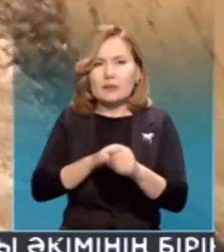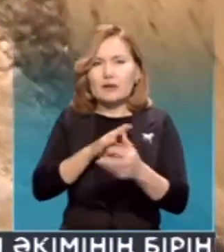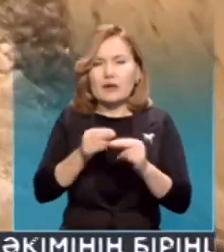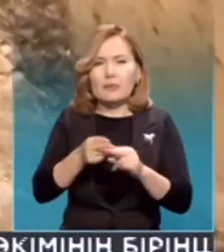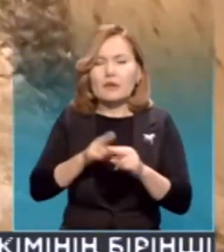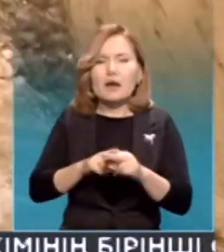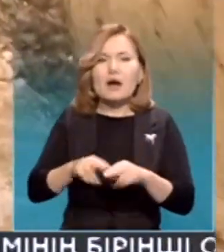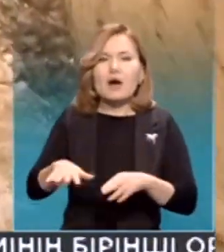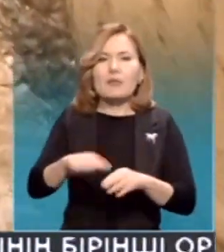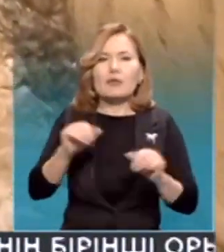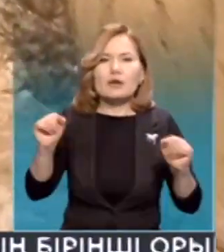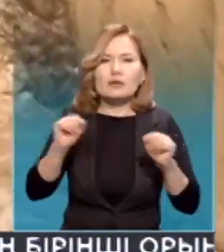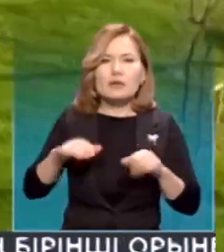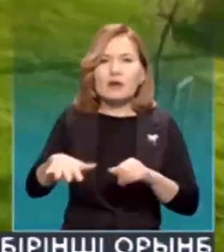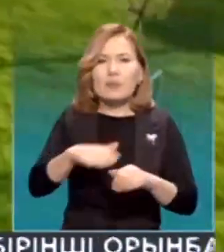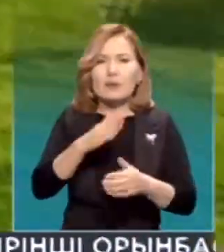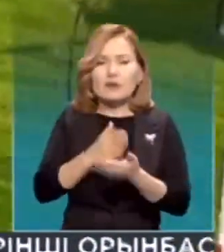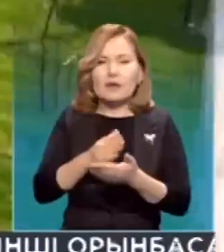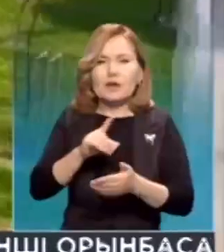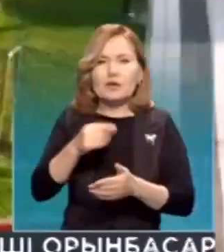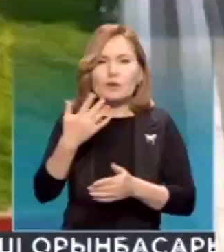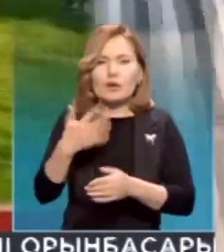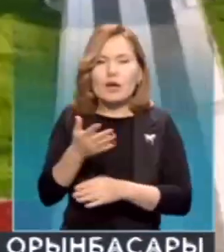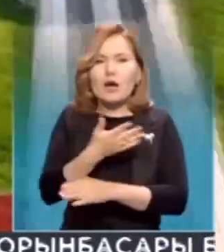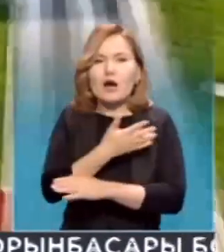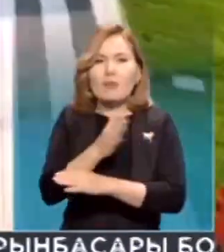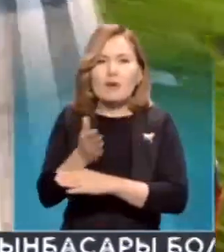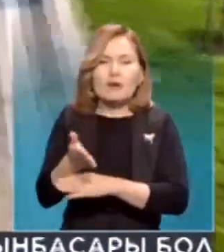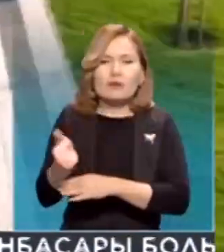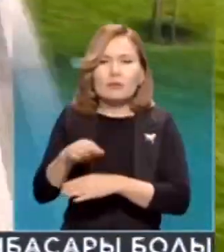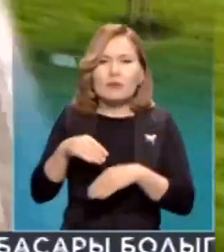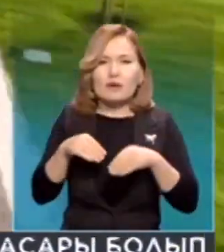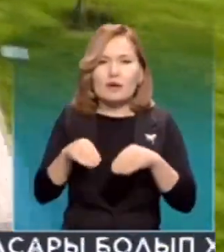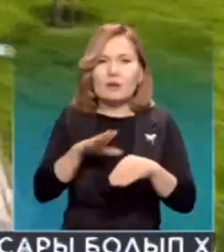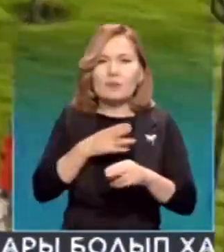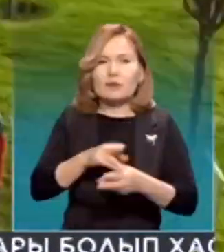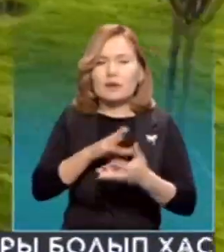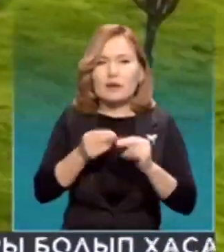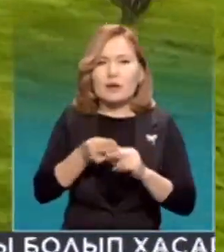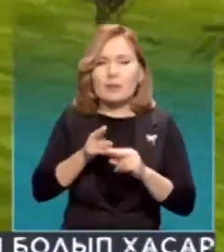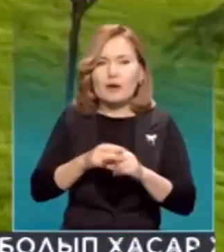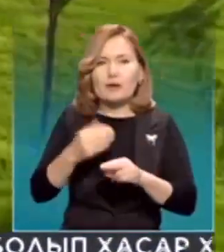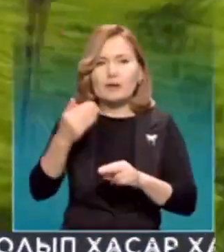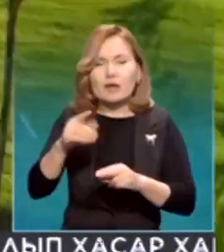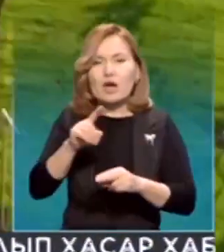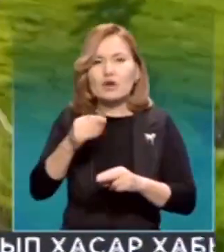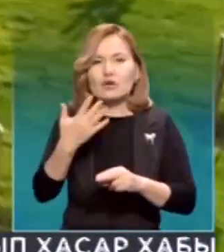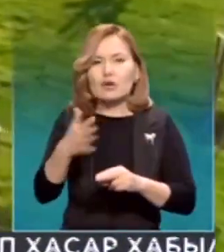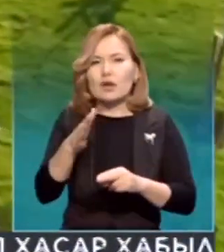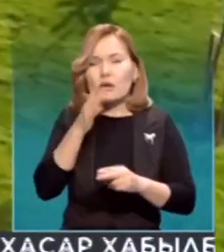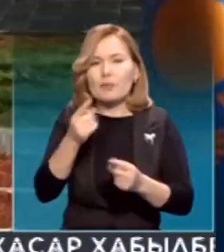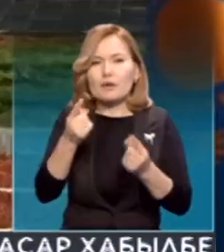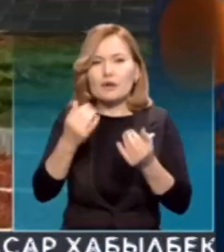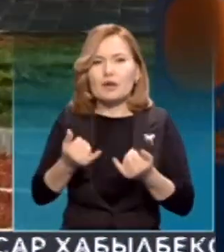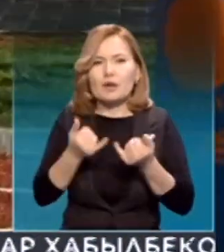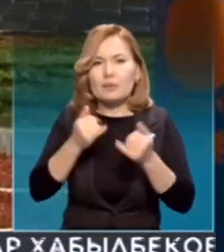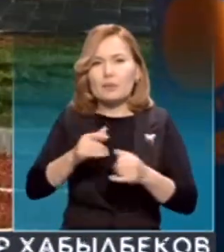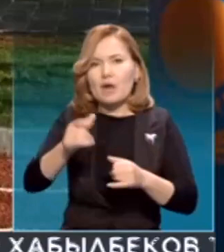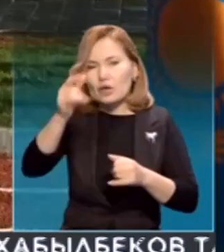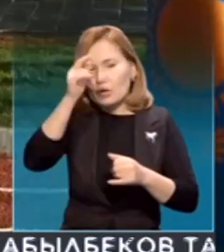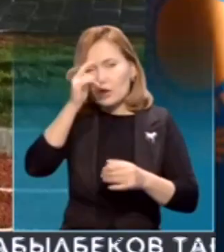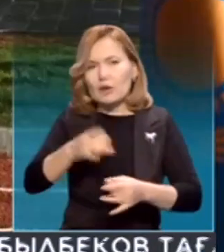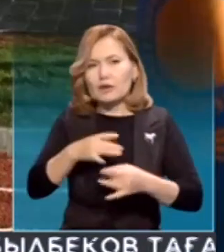демалыс орындары мен спорт алаңдары жасалып, 150 түп ағаш егілген. Биыл Ахмет Байтұрсынұлының 150 жылдығы Түркияда кең көлемде аталып